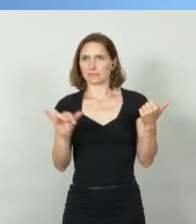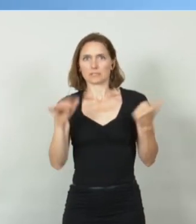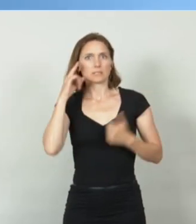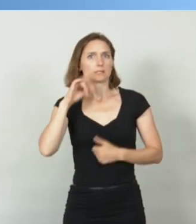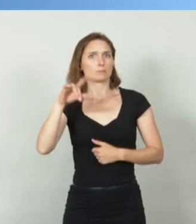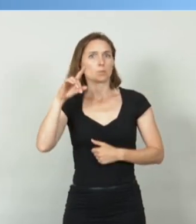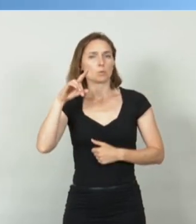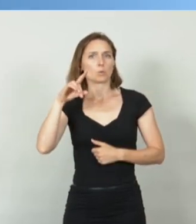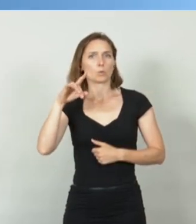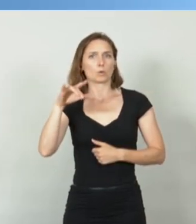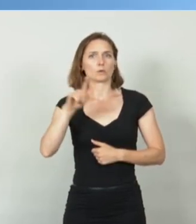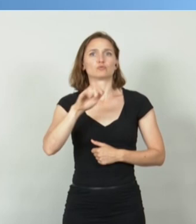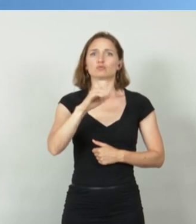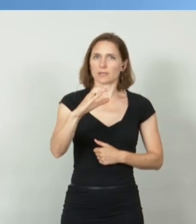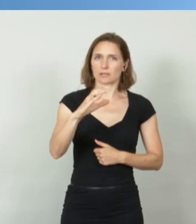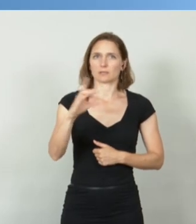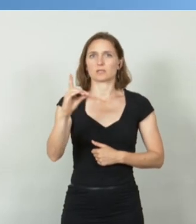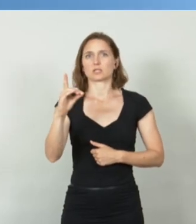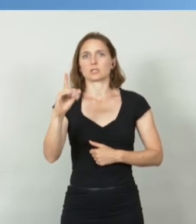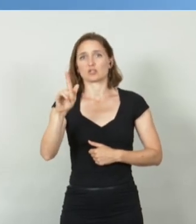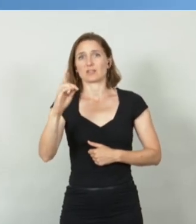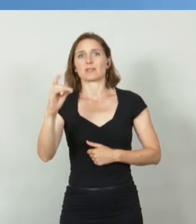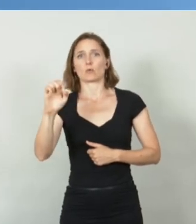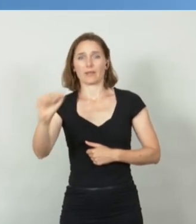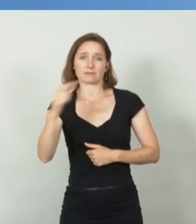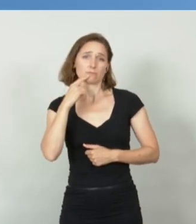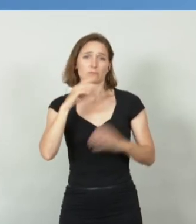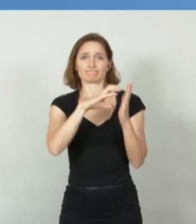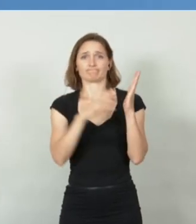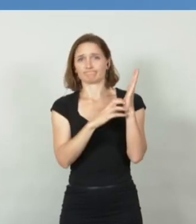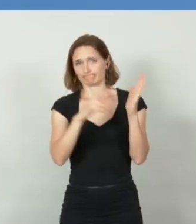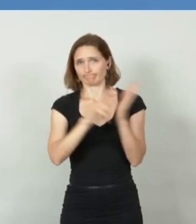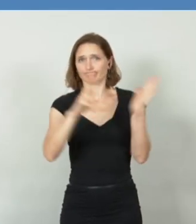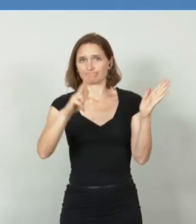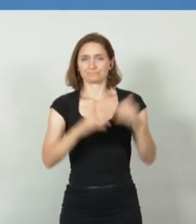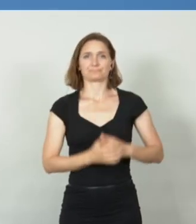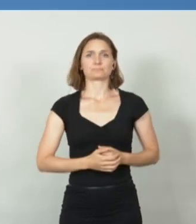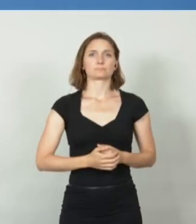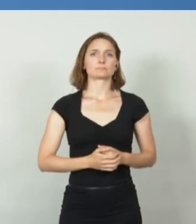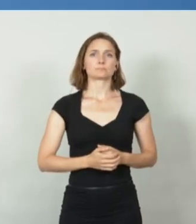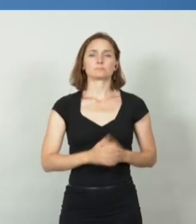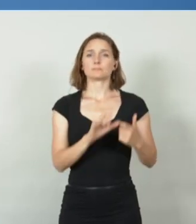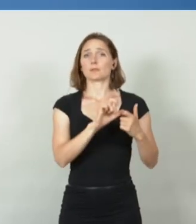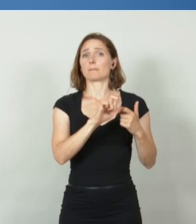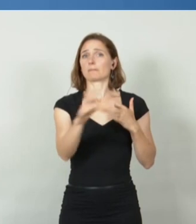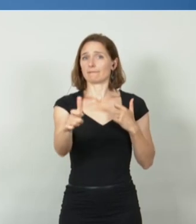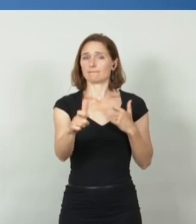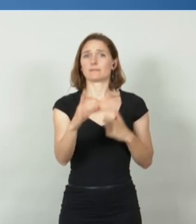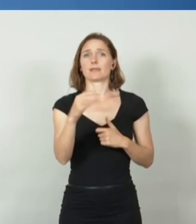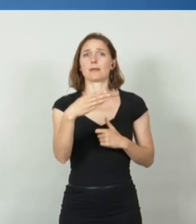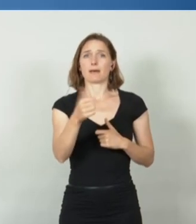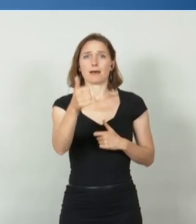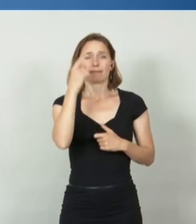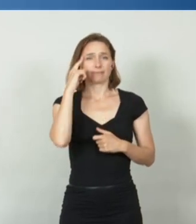être pour Jacques gdes délibération adoptées la suivante DM1 sur la